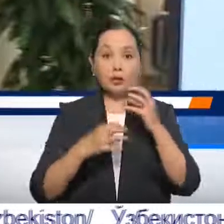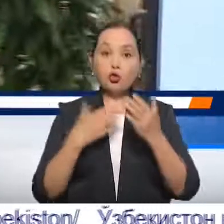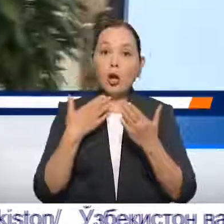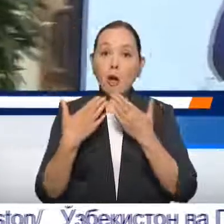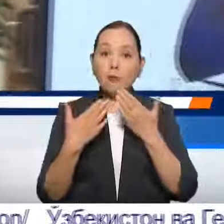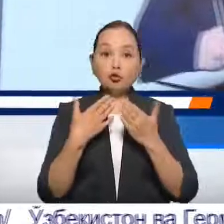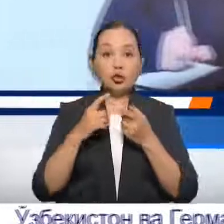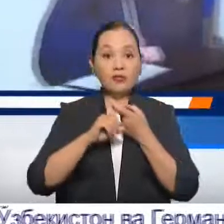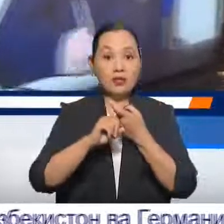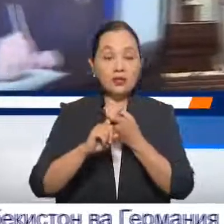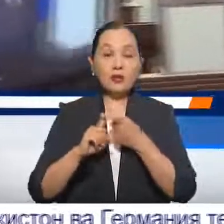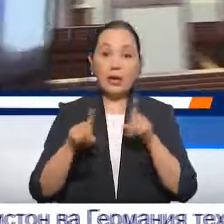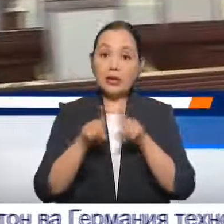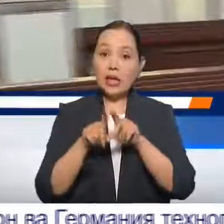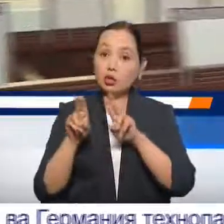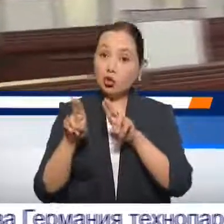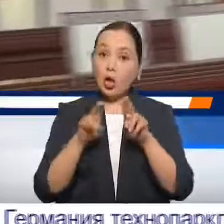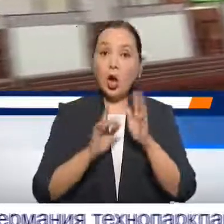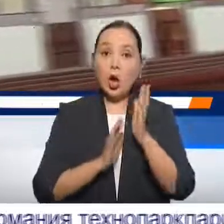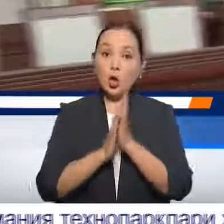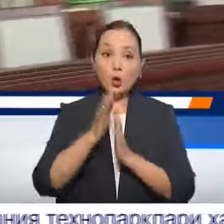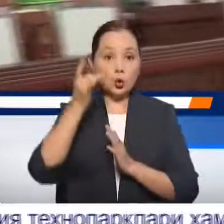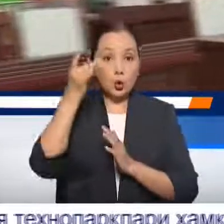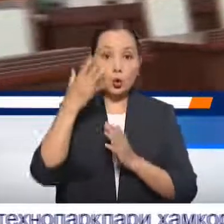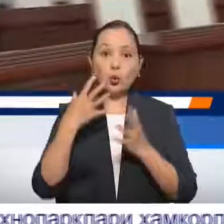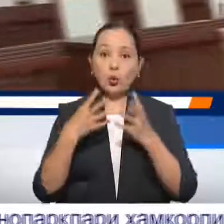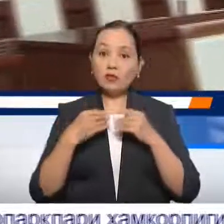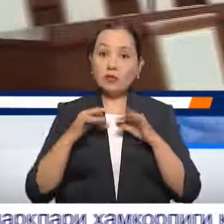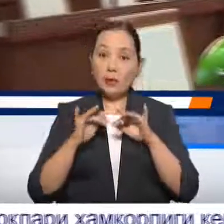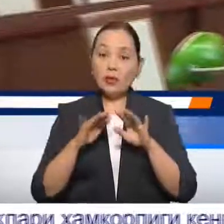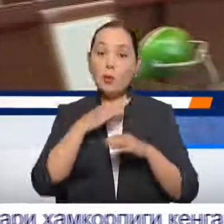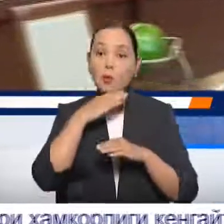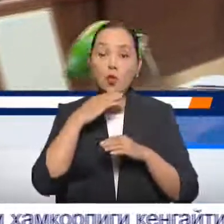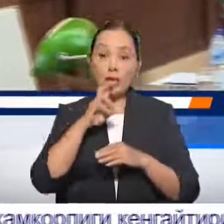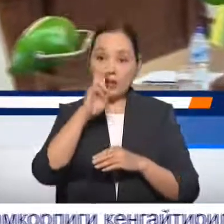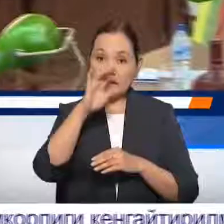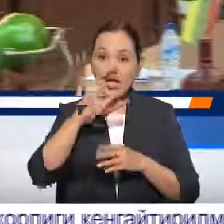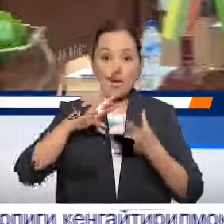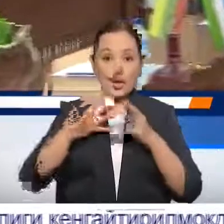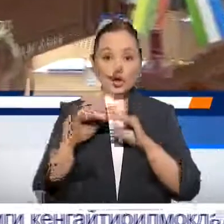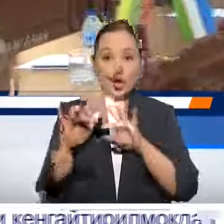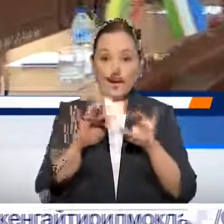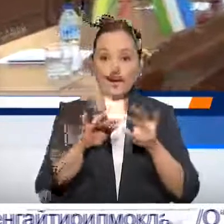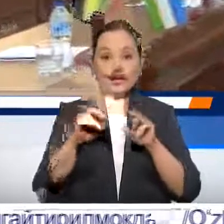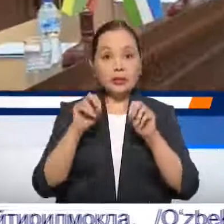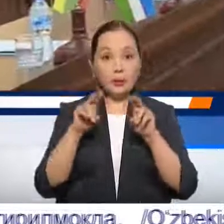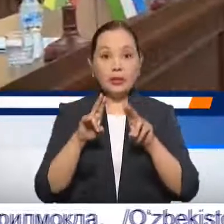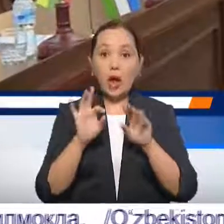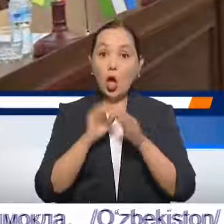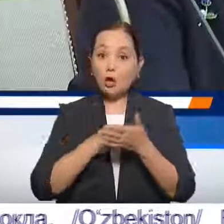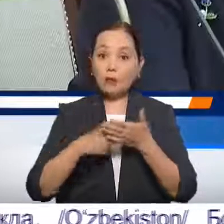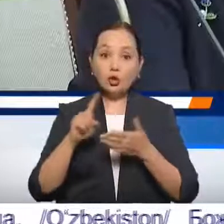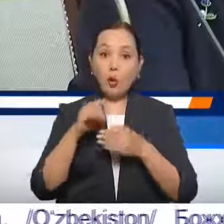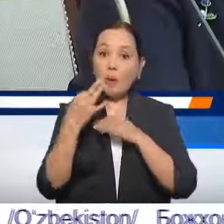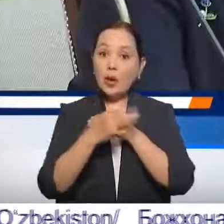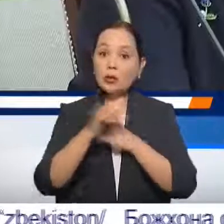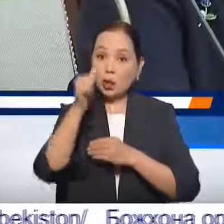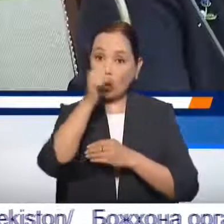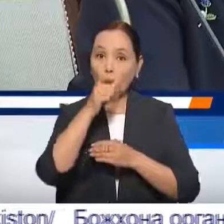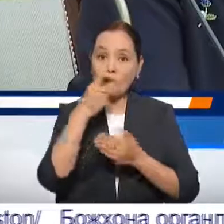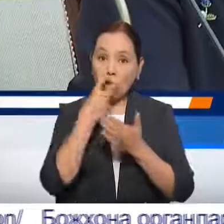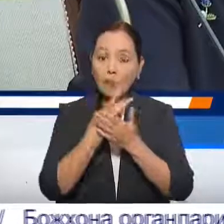связи также наблюдается рост культурного взаимодействия со многими странами по итогам мероприятия специалисты отметили что за последние годы наблюдается